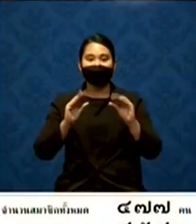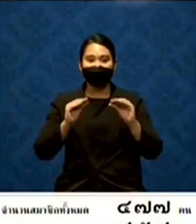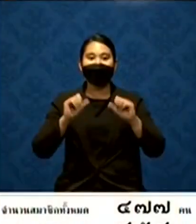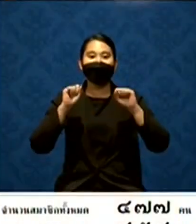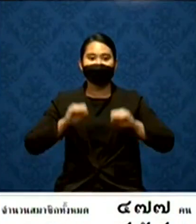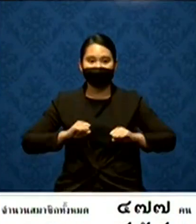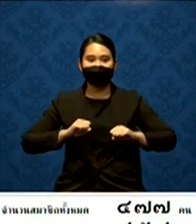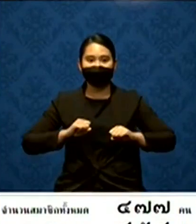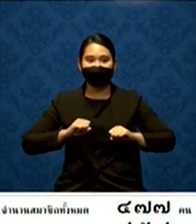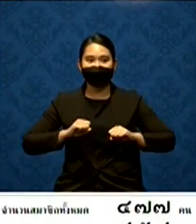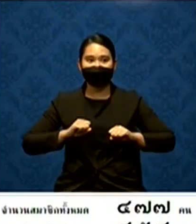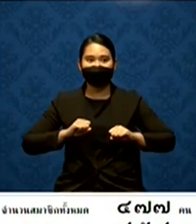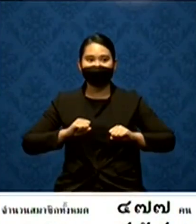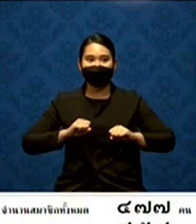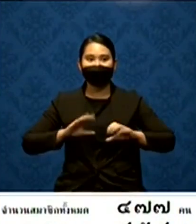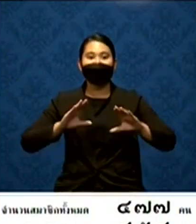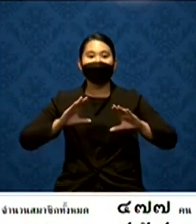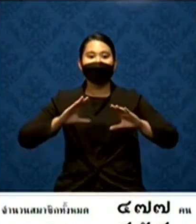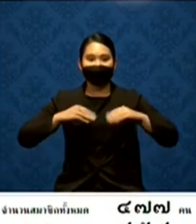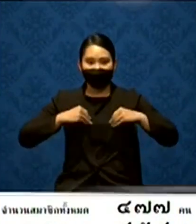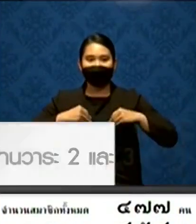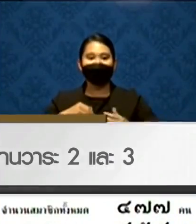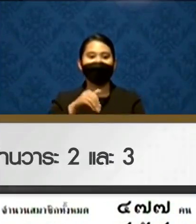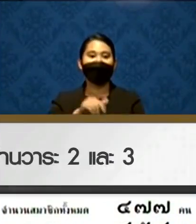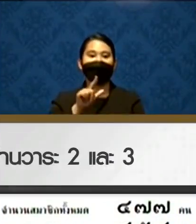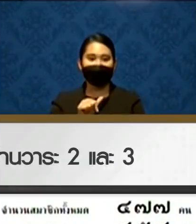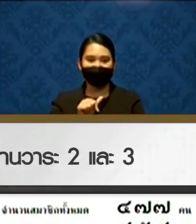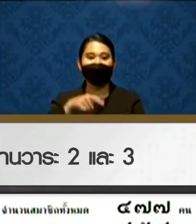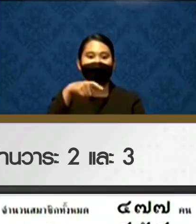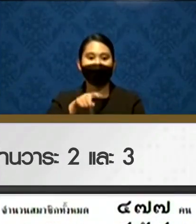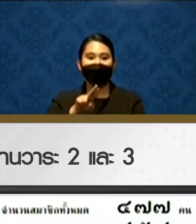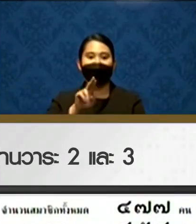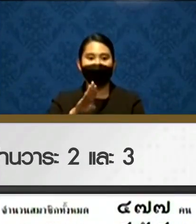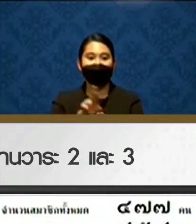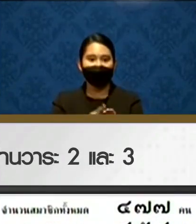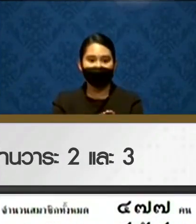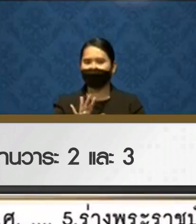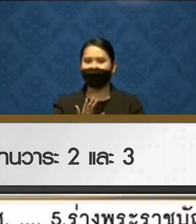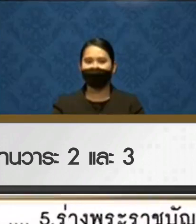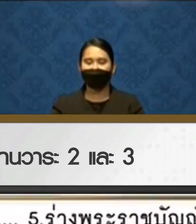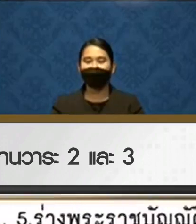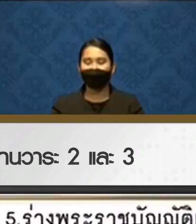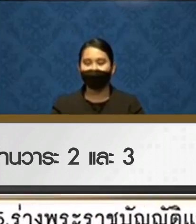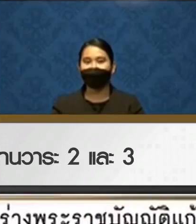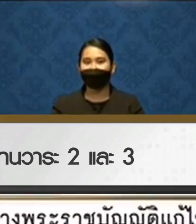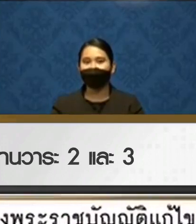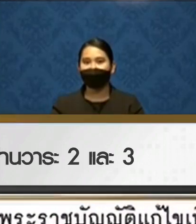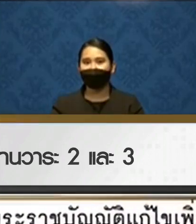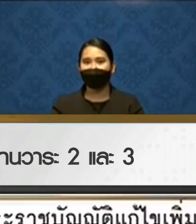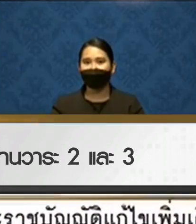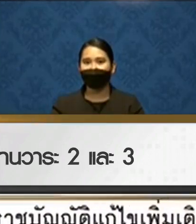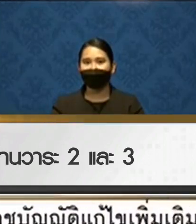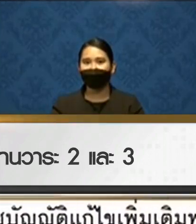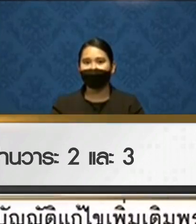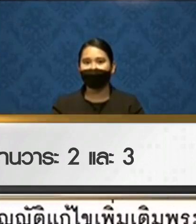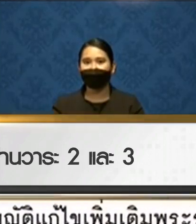สภาราษฎรเมื่อค่ำวันนี้ซึ่งส่วนใหญ่ค่ะ178เสียงรับหลักการวาระแรกของร่างพรบสุ